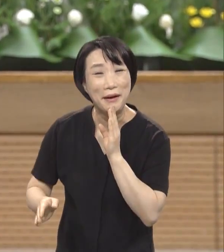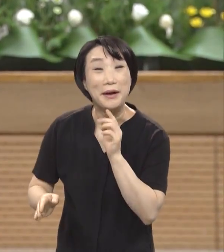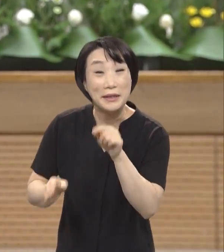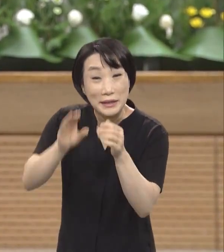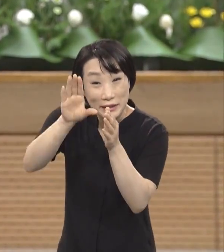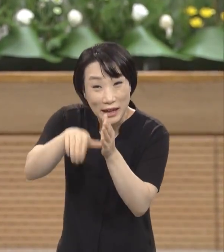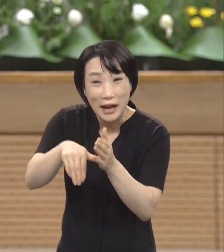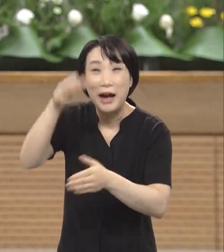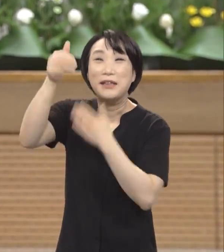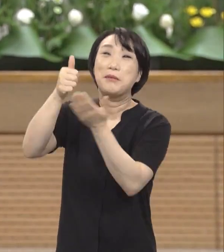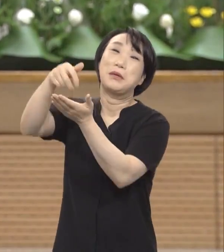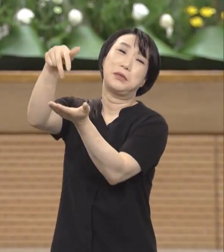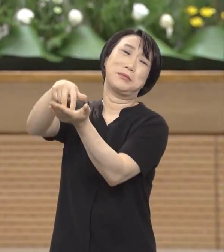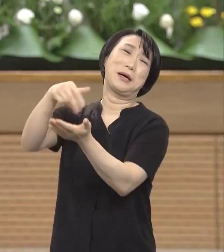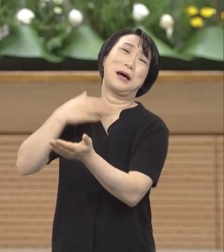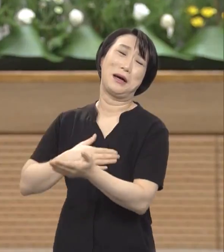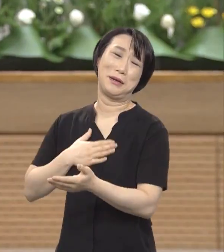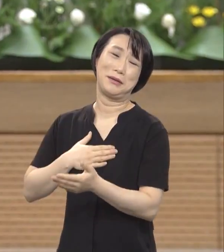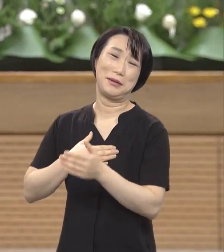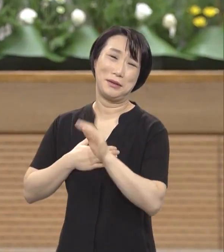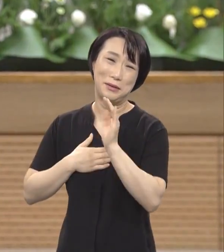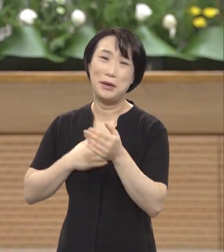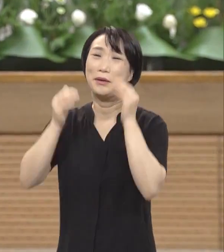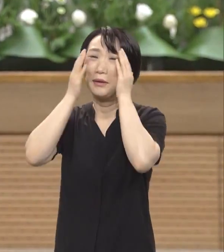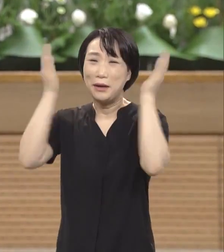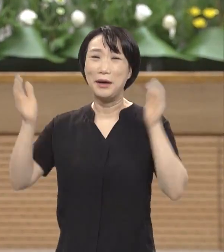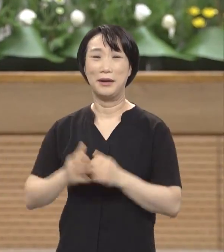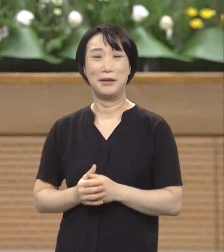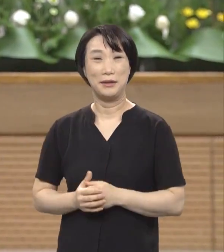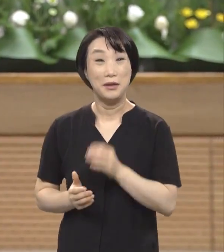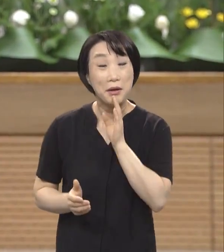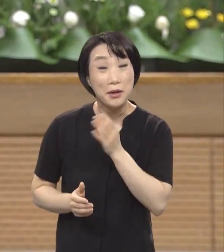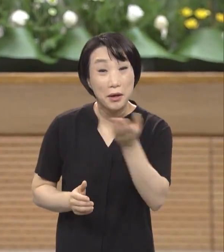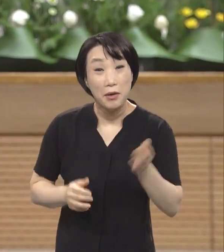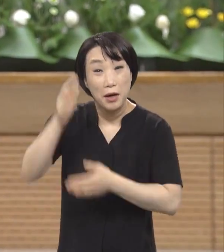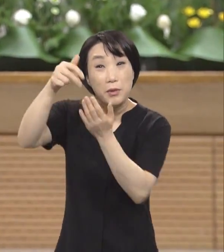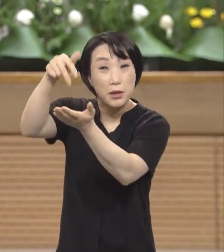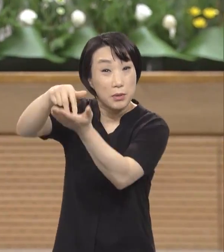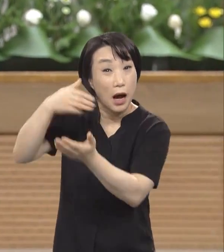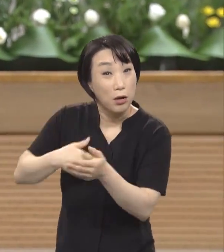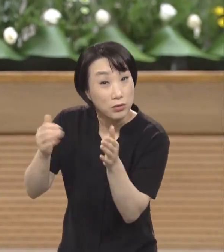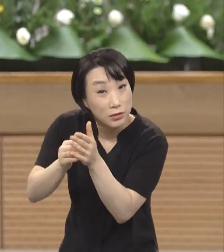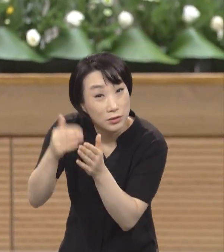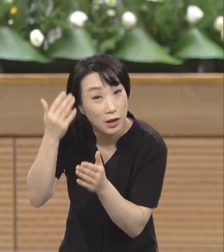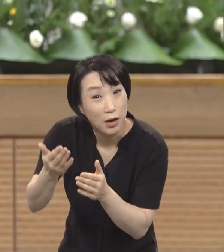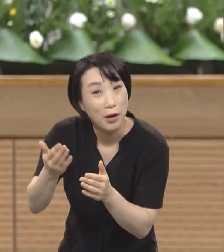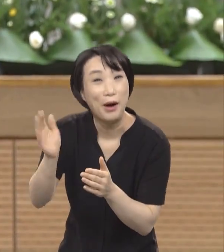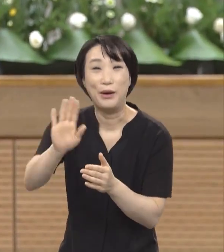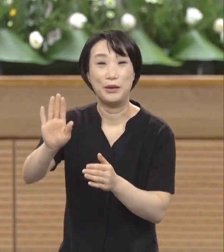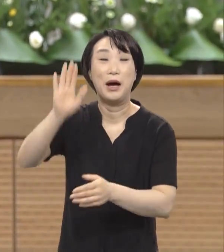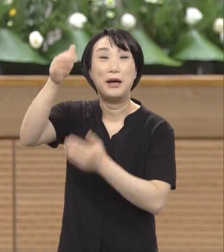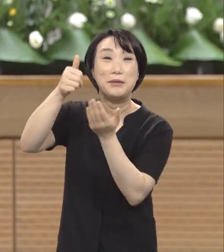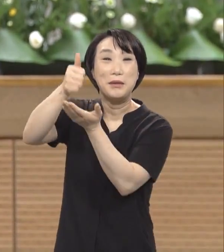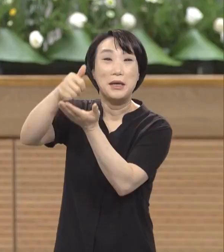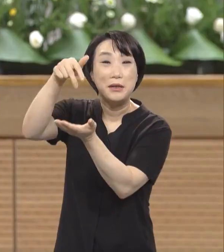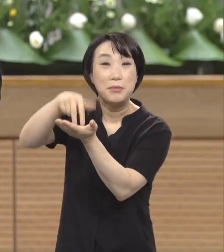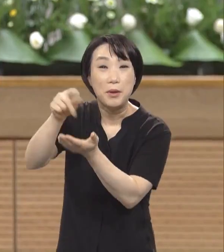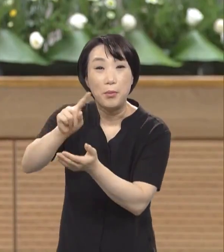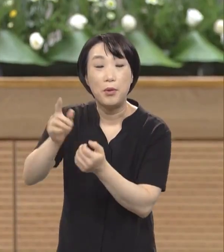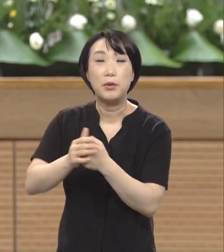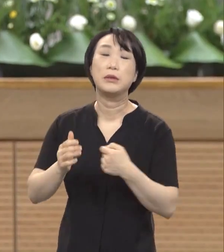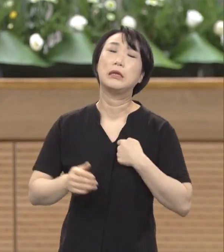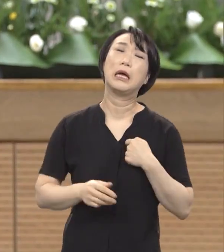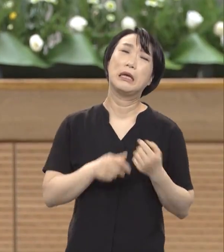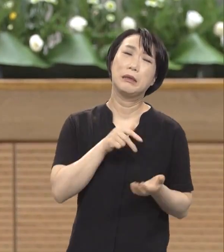이때 하나님 사정을 안다 이 말이오. 근데 하나님의 사정만 아느냐? 하나님의 사정은